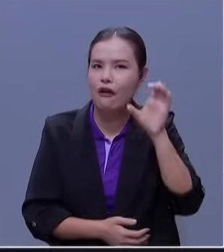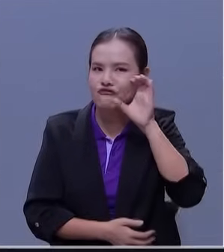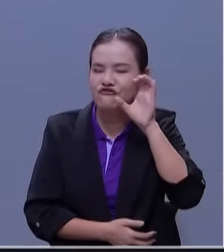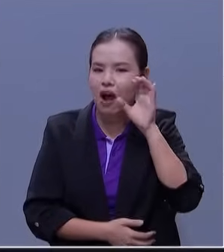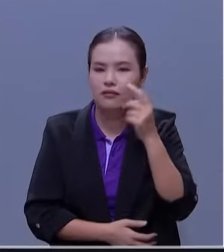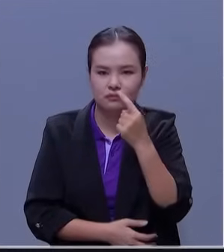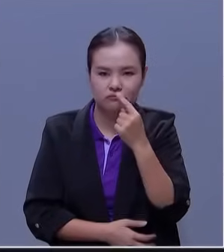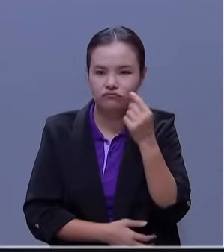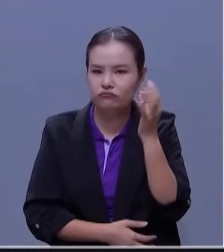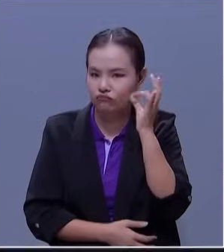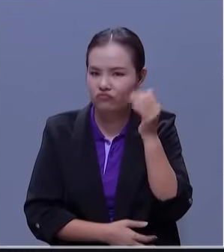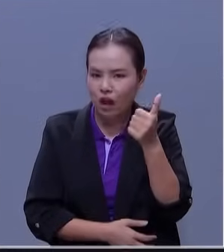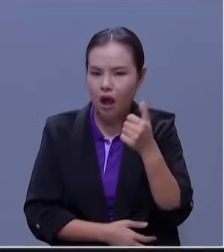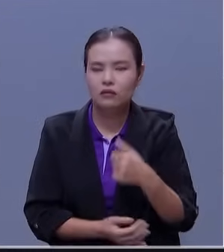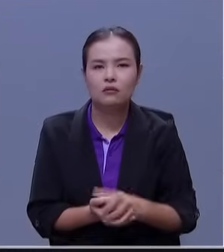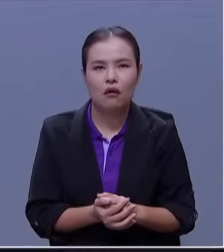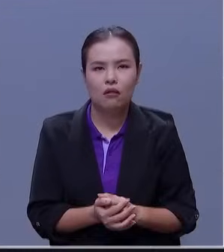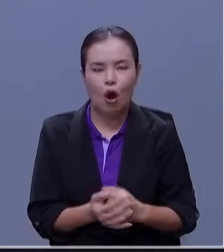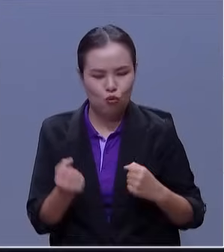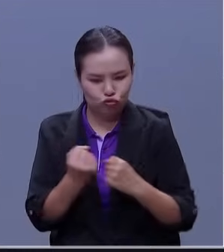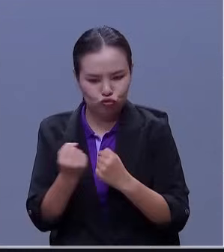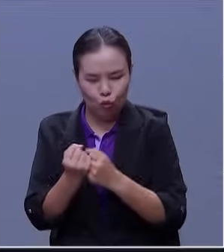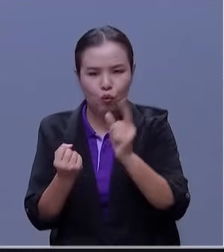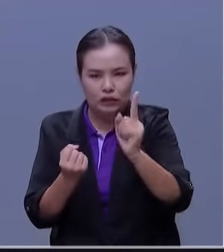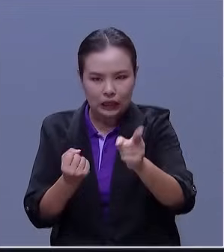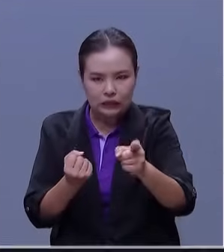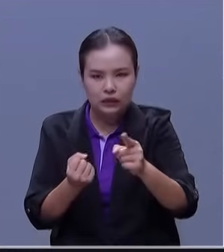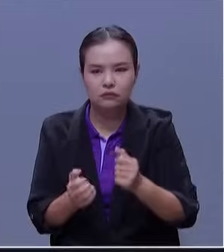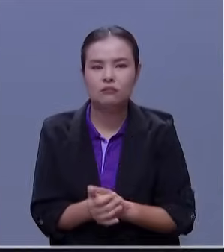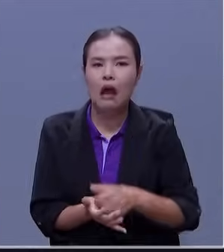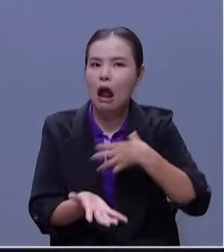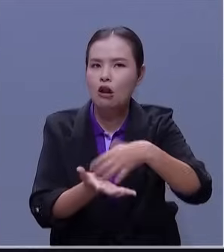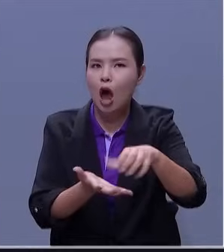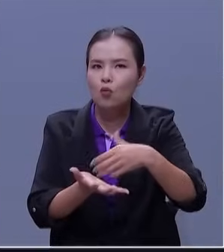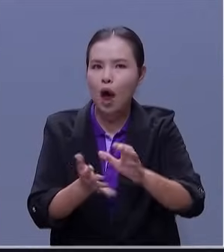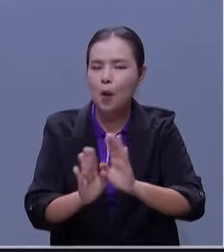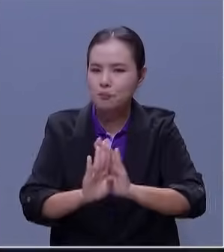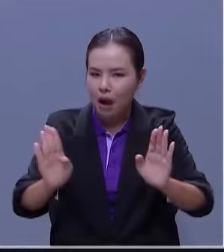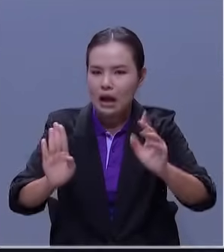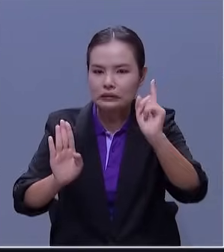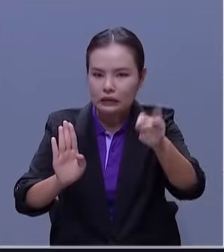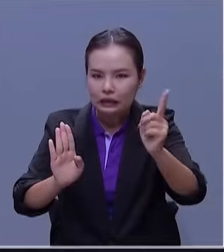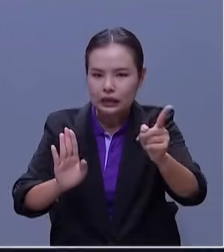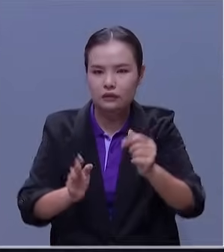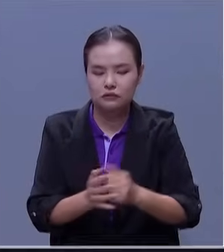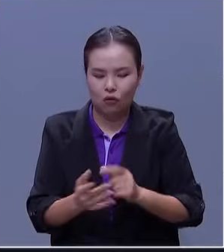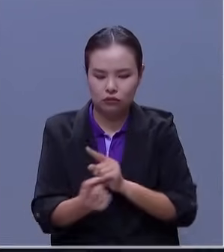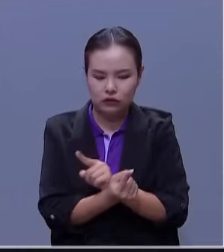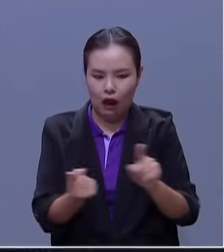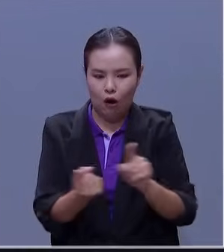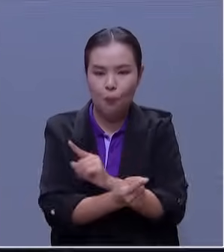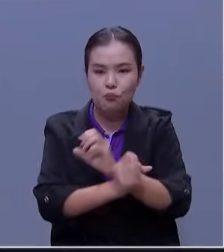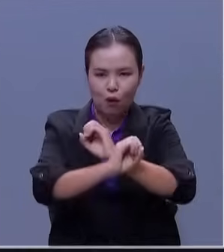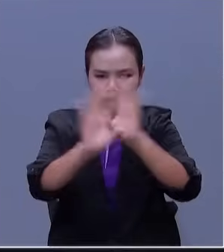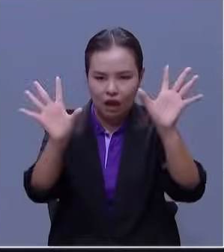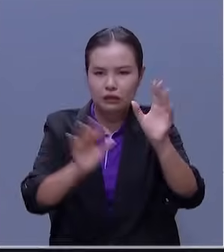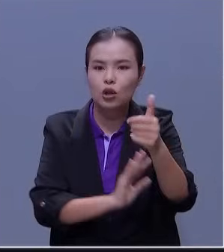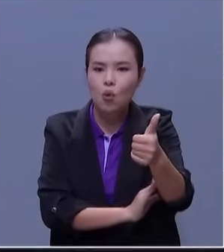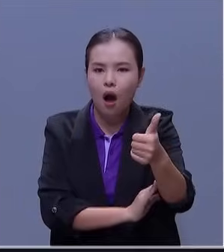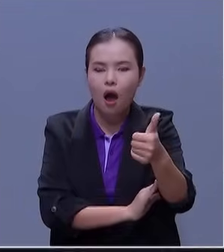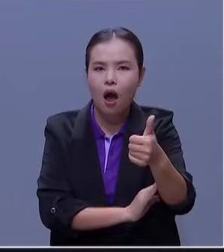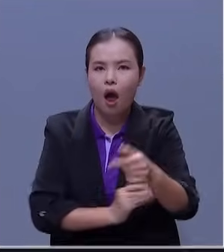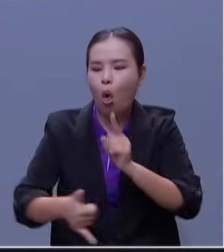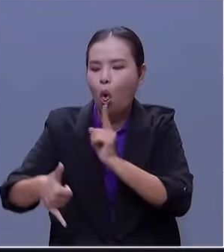นออกมาสู้ความจริงออกมาเปิดเผยความจริงเพื่อให้สังคมกระจ่างดีกว่าที่จะกล่า